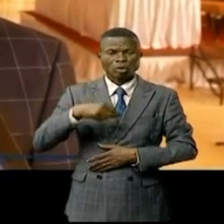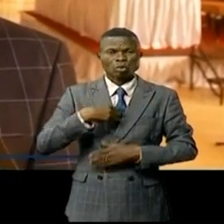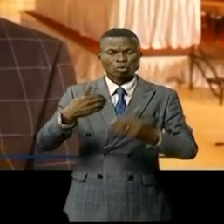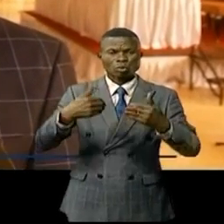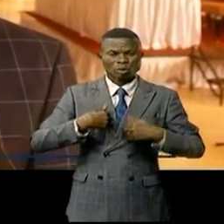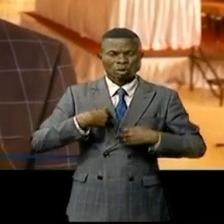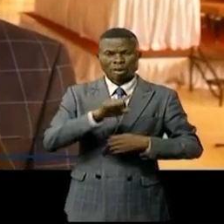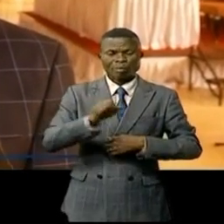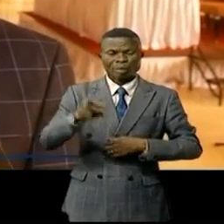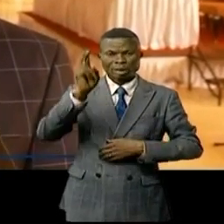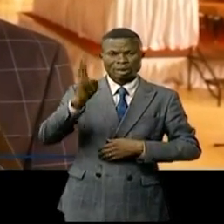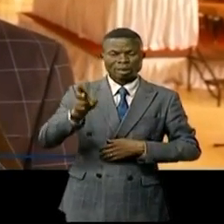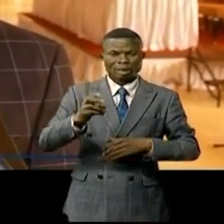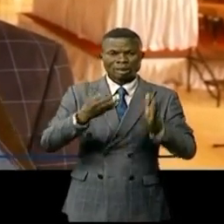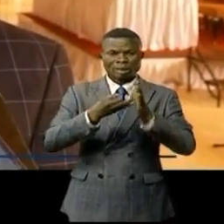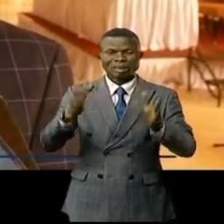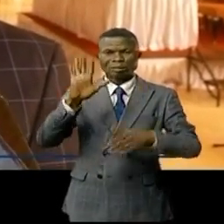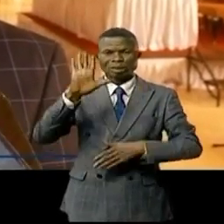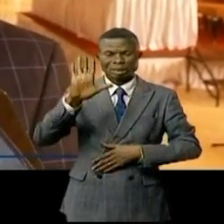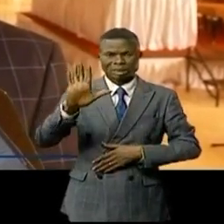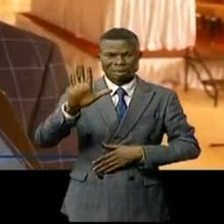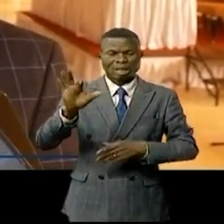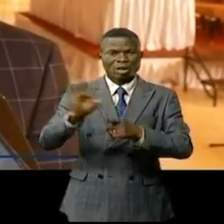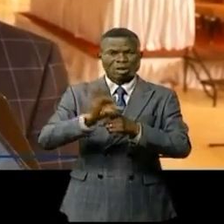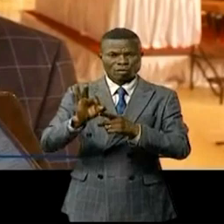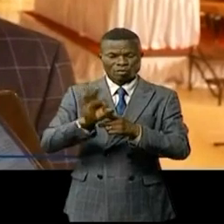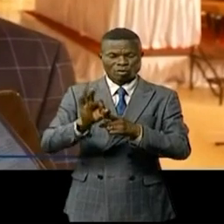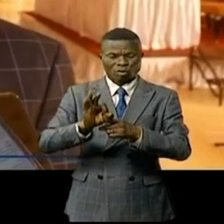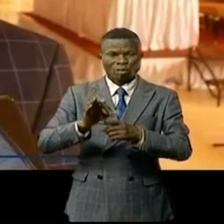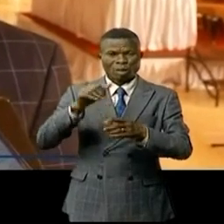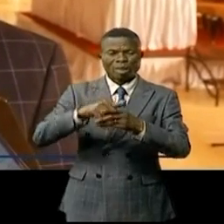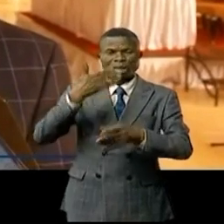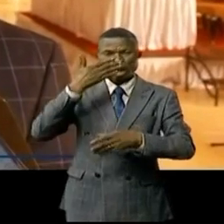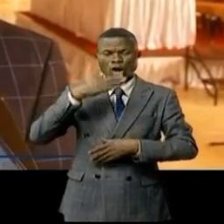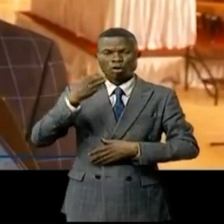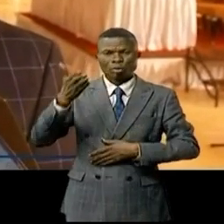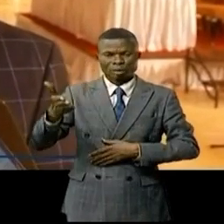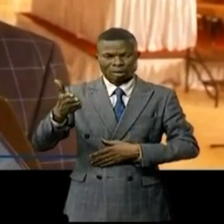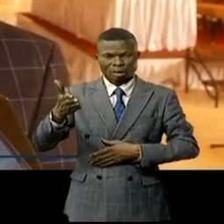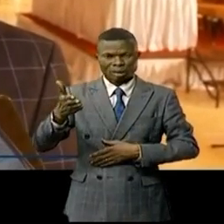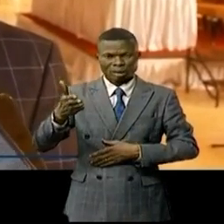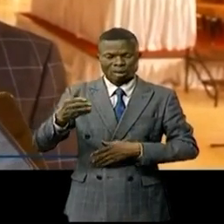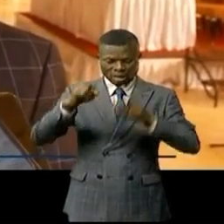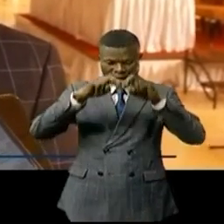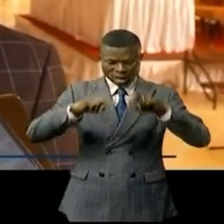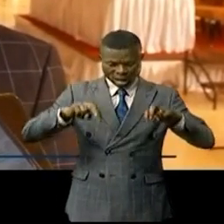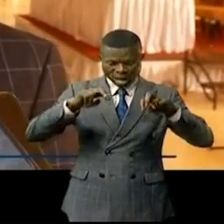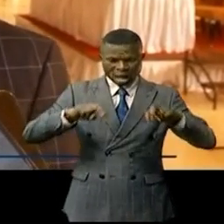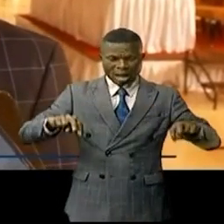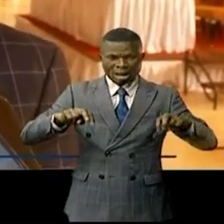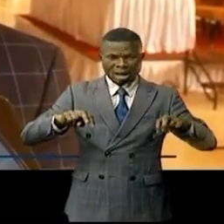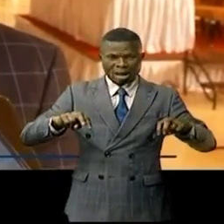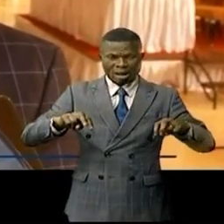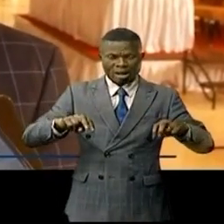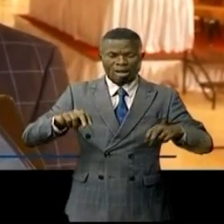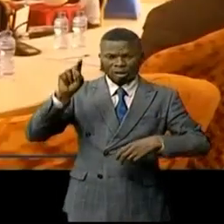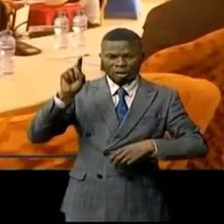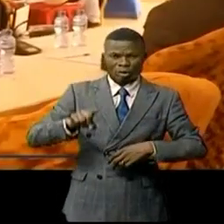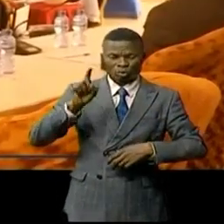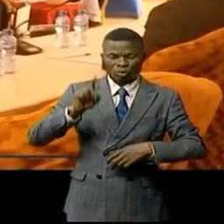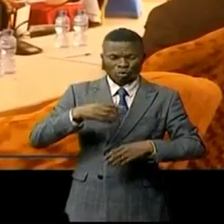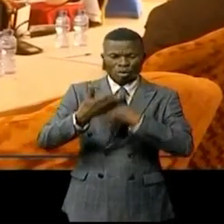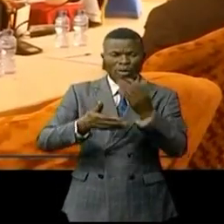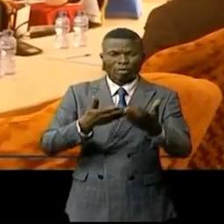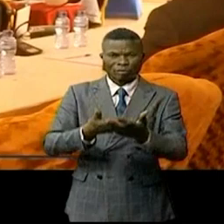moins 1275 formations sanitaires dans lesquelles l'enquête devrait être menée.